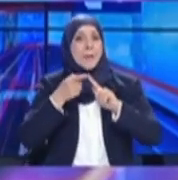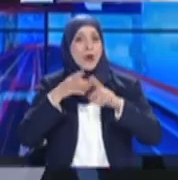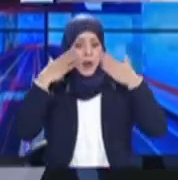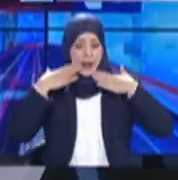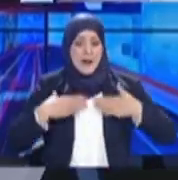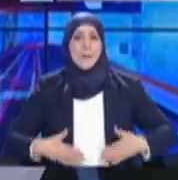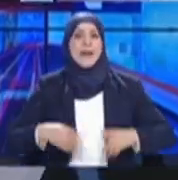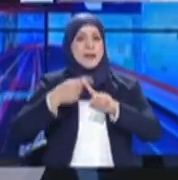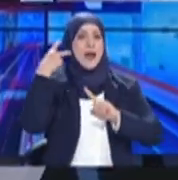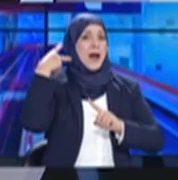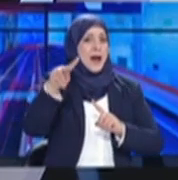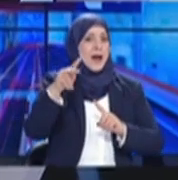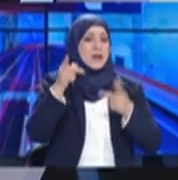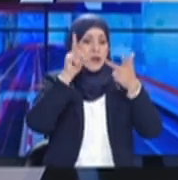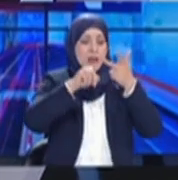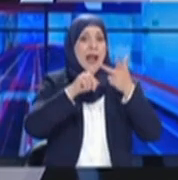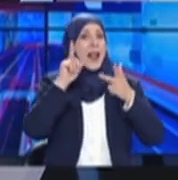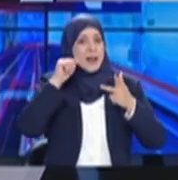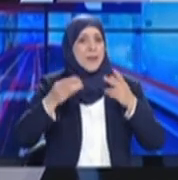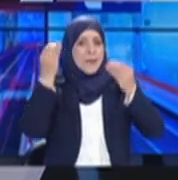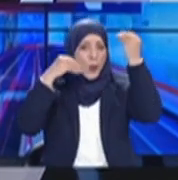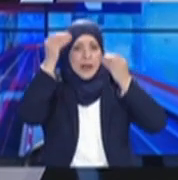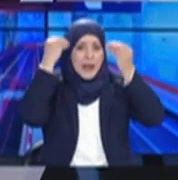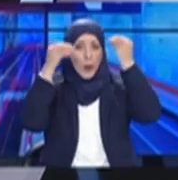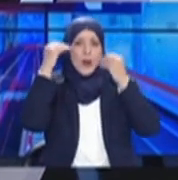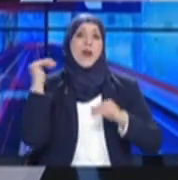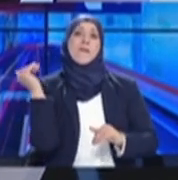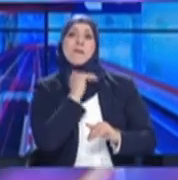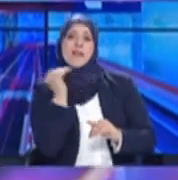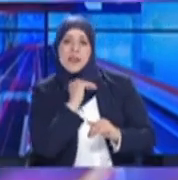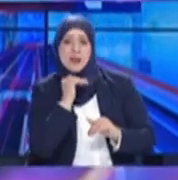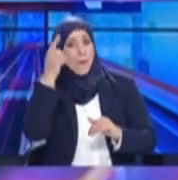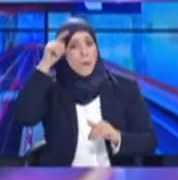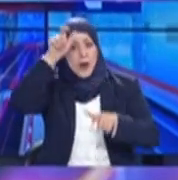التكوين السريعه والتوعيه بيعرفوا الناس